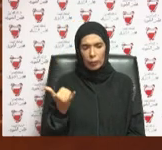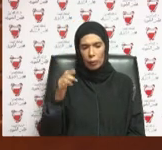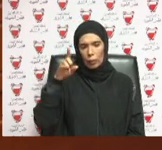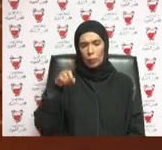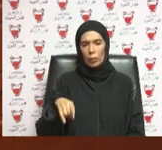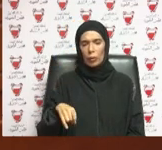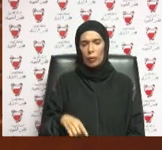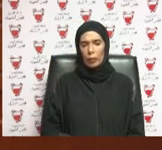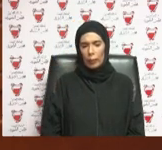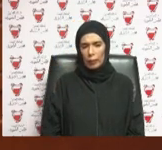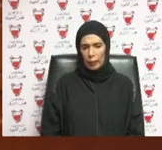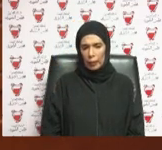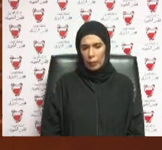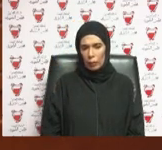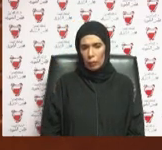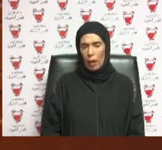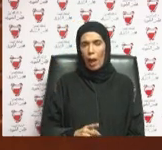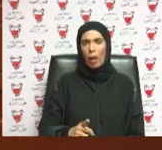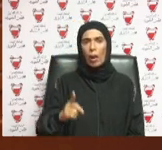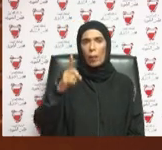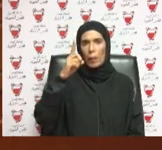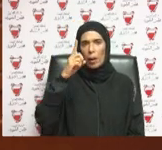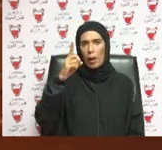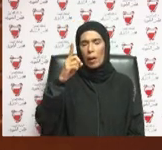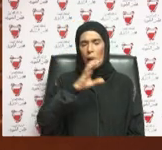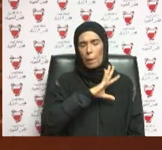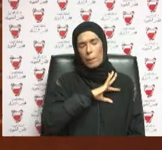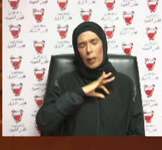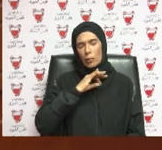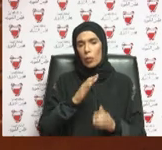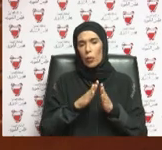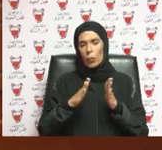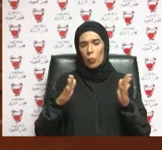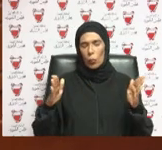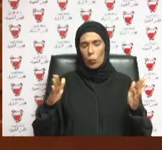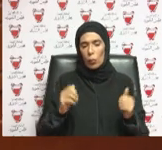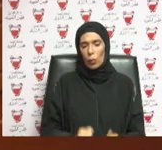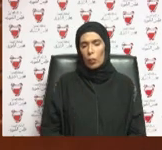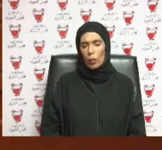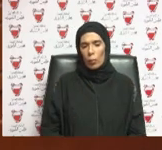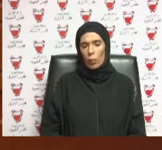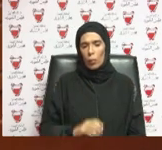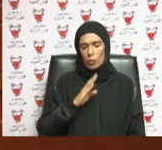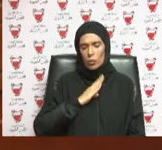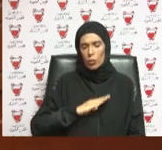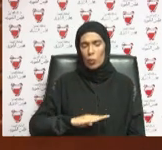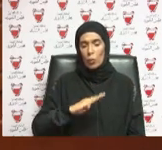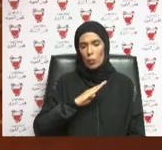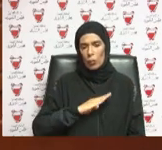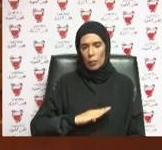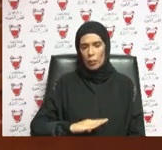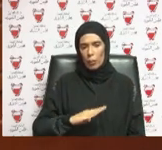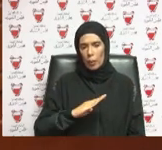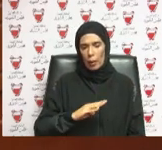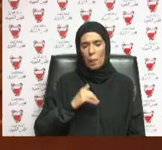فلنا كلنا العزاء، أسأل الله القدير أن يرحمه بواسع رحمته ورضوانه ويلهمنا الصبر والسلوان، سيبقى